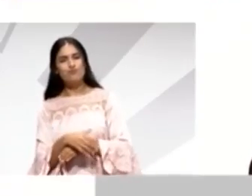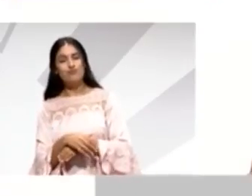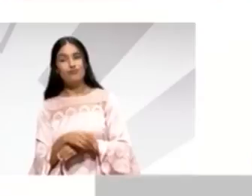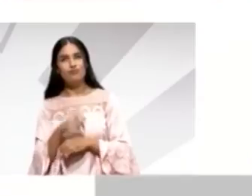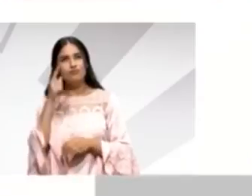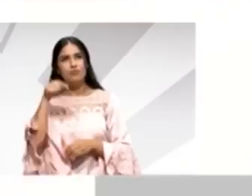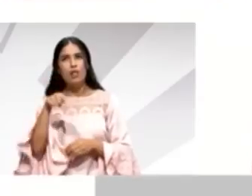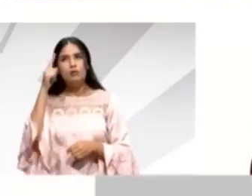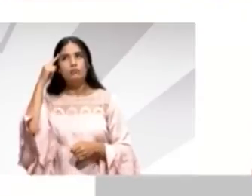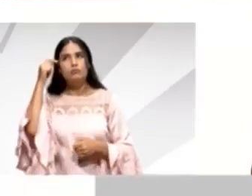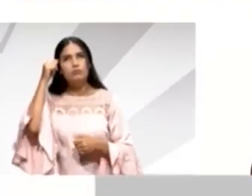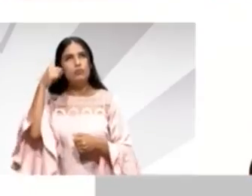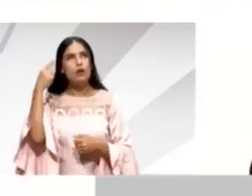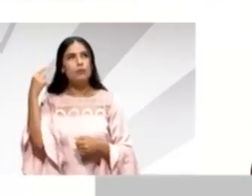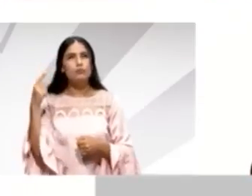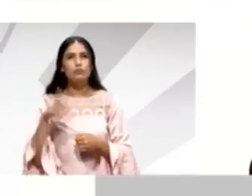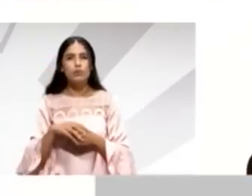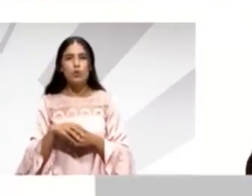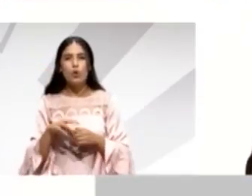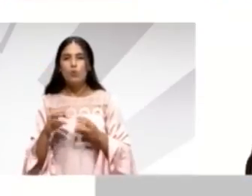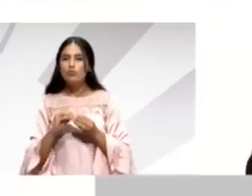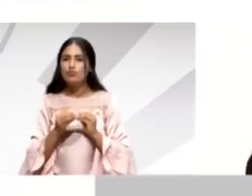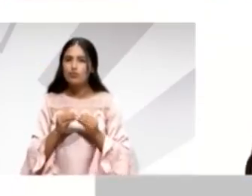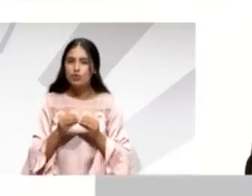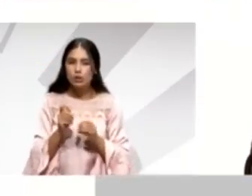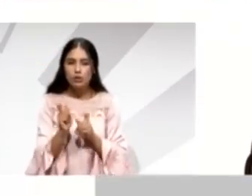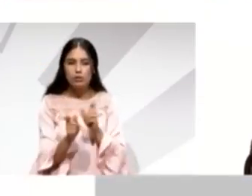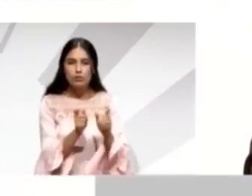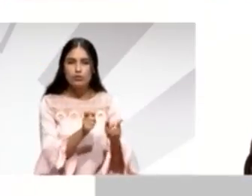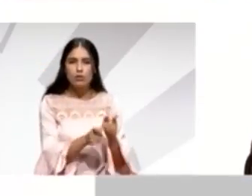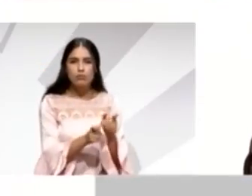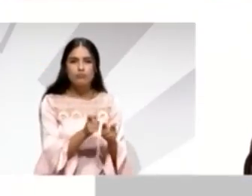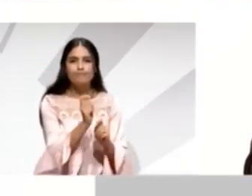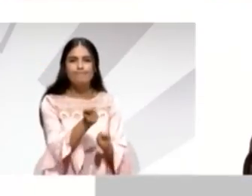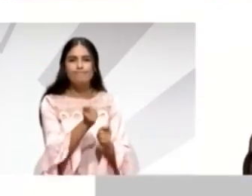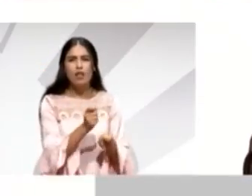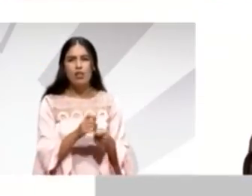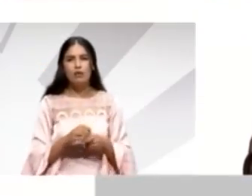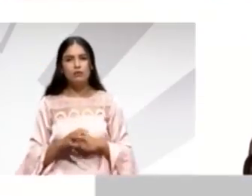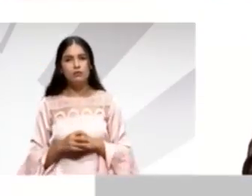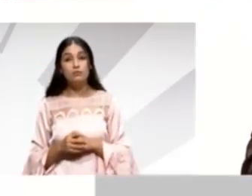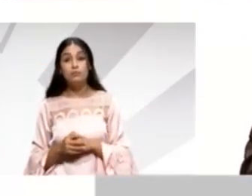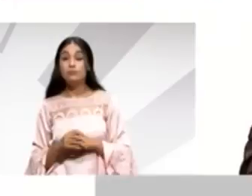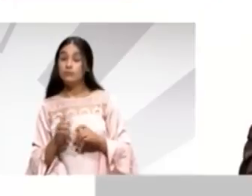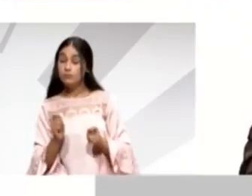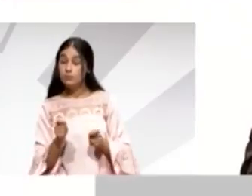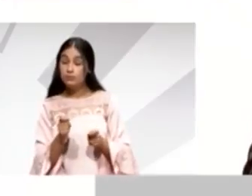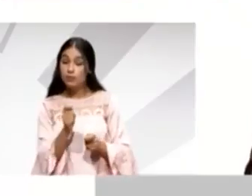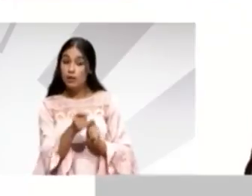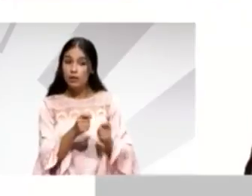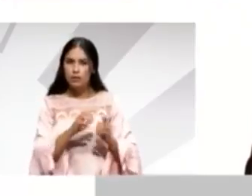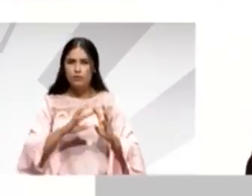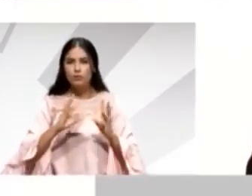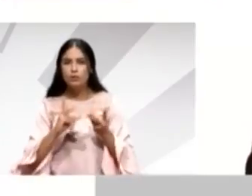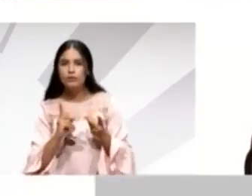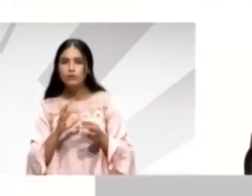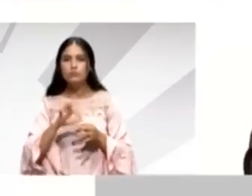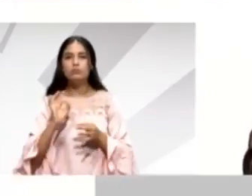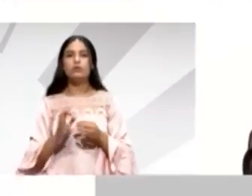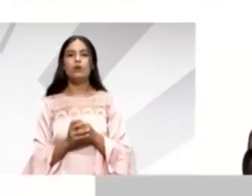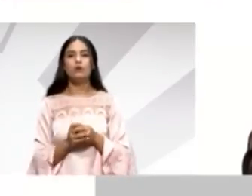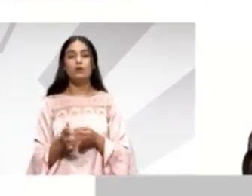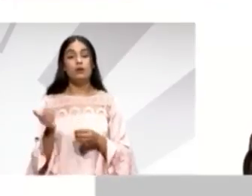في حل مشكله الجزائر حسب محاضر الجلسات كما وردت بين الاتحاد العام التونسي للشغل والحكومه كذلك